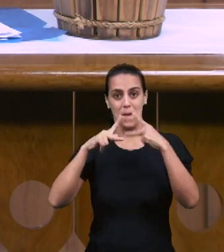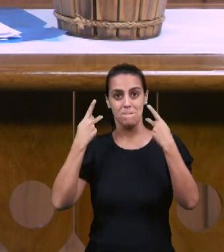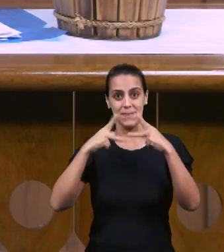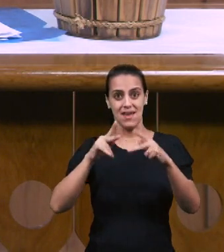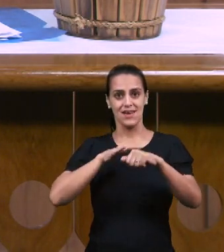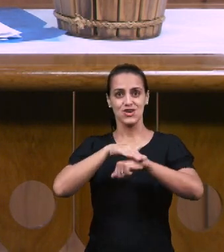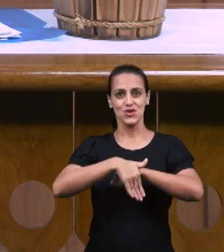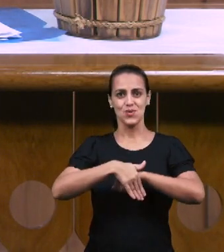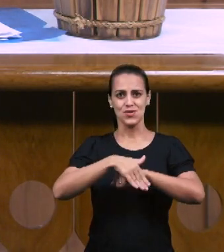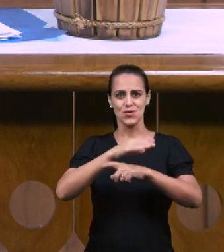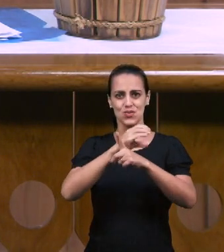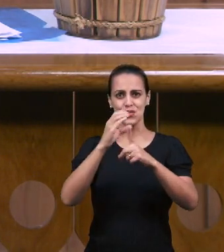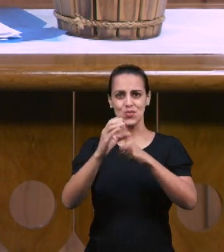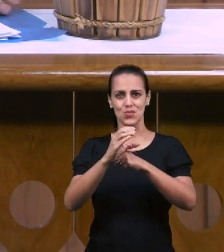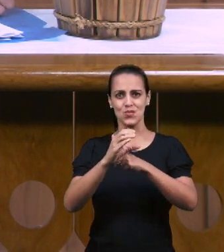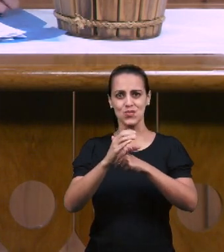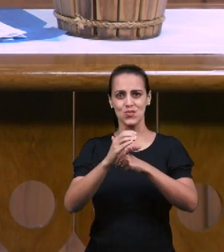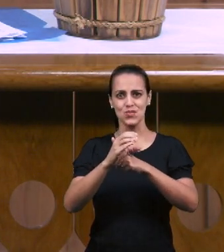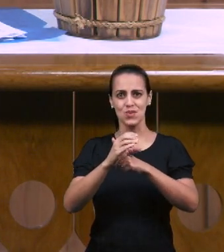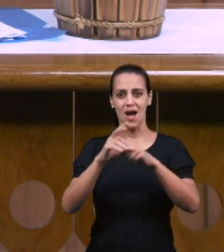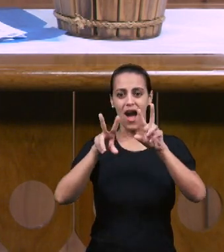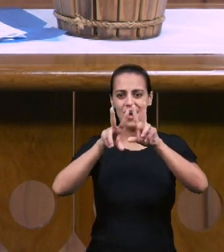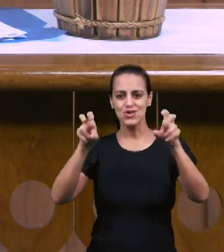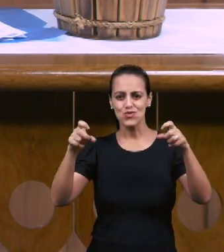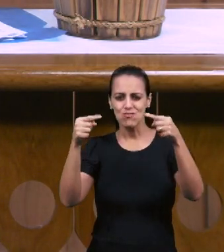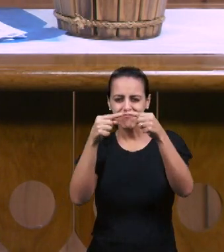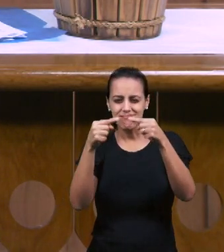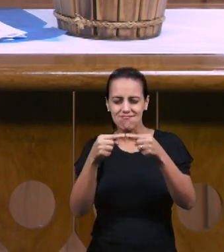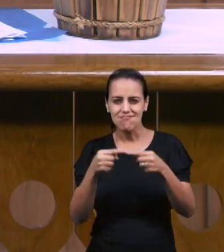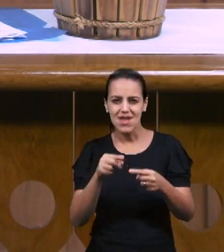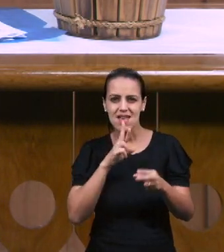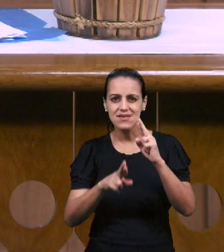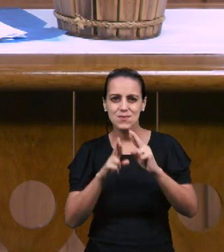le Seigneur a sauvé beaucoup de vies ici. Donc,